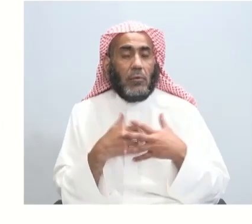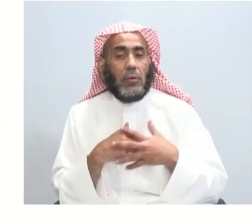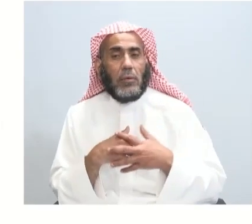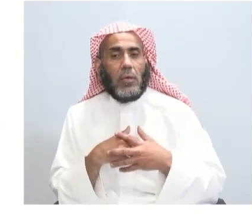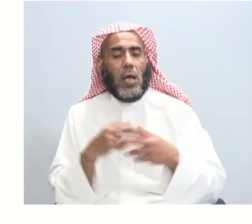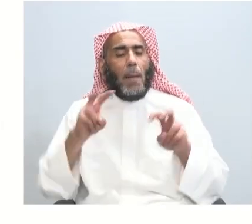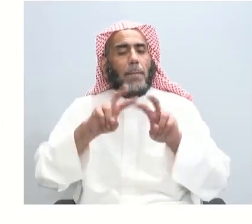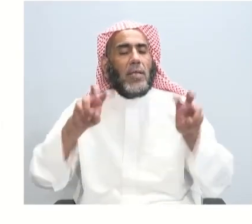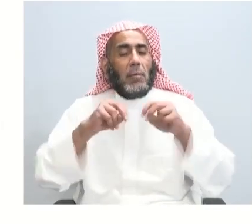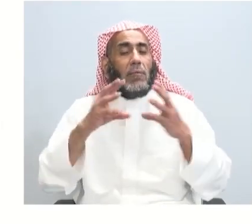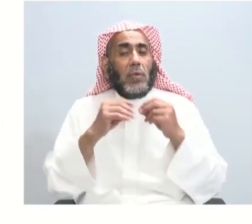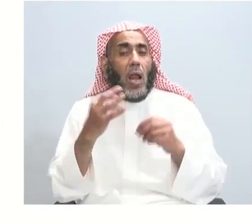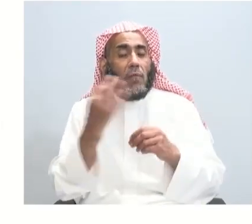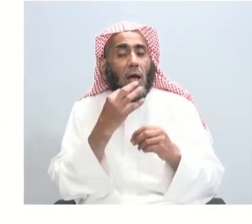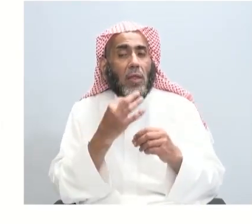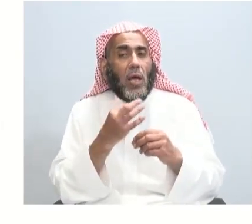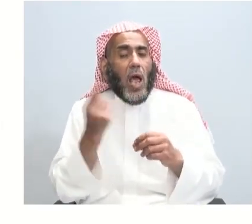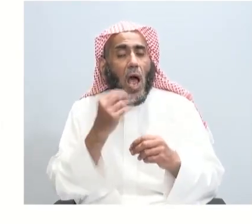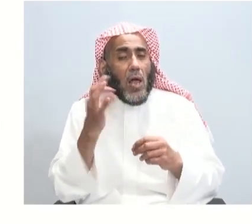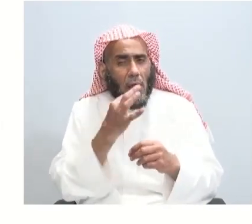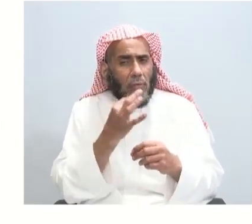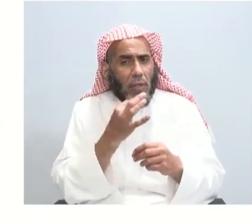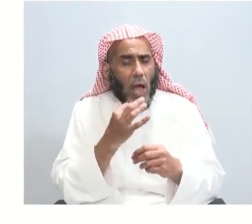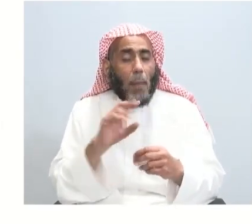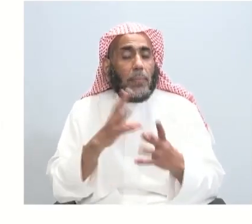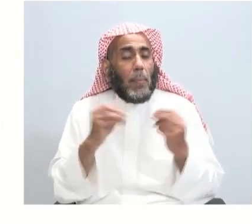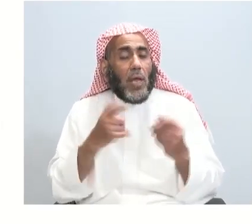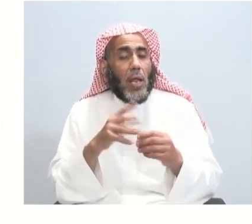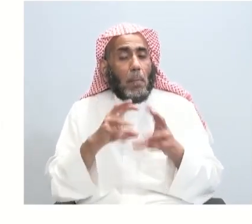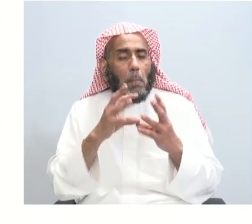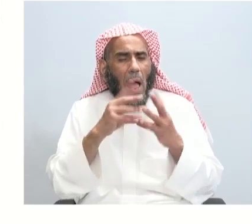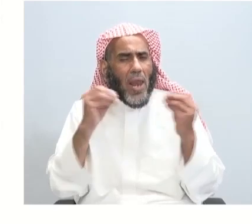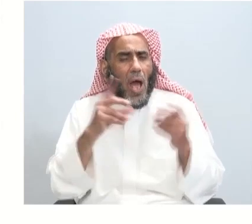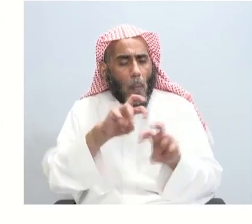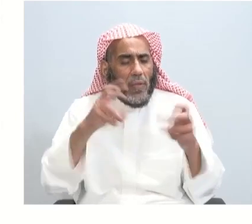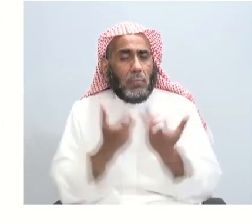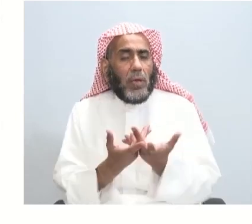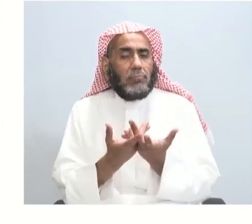عن ماذا تبحث في معاجم الألفاظ؟ هل تبحث عن اللفظ أم تبحث عن المعنى؟